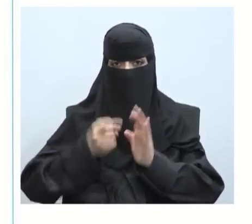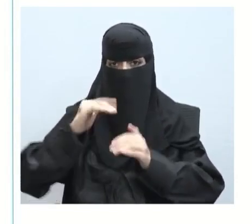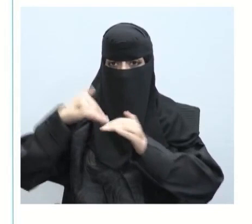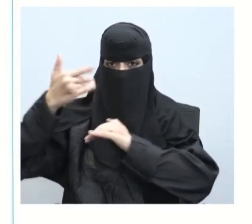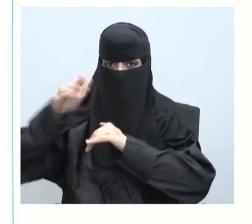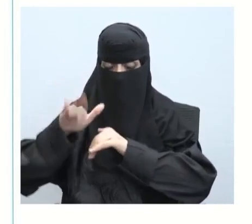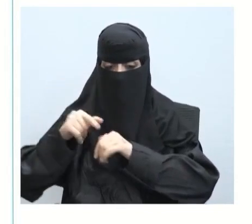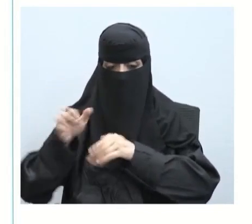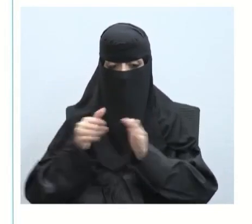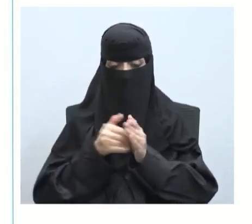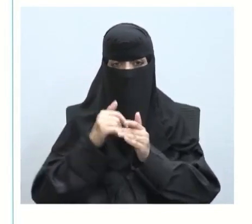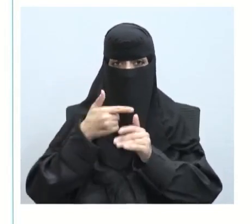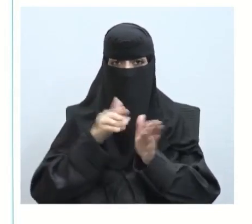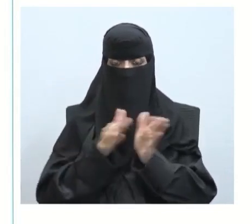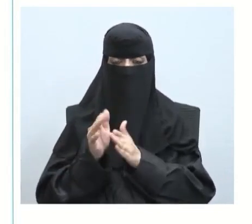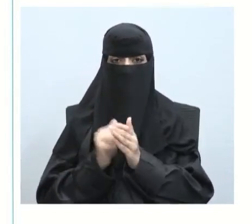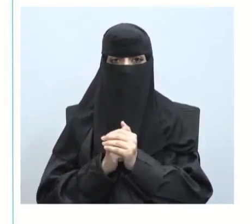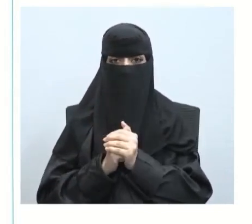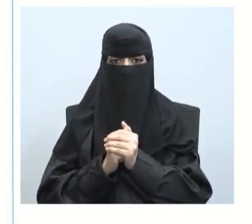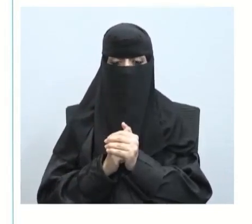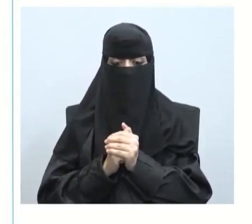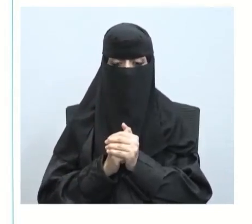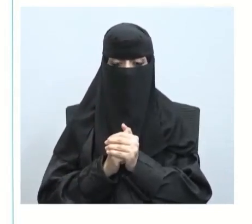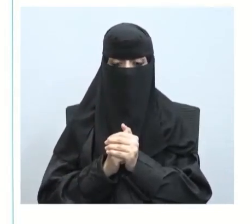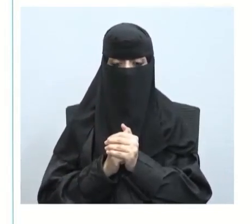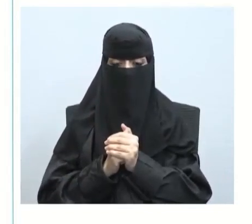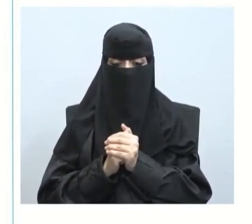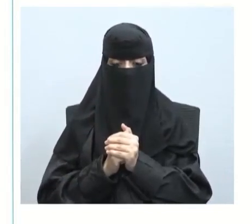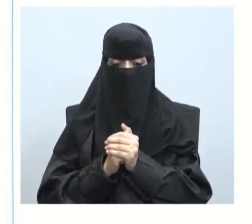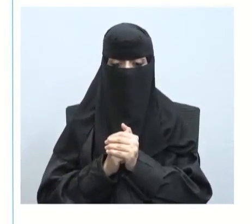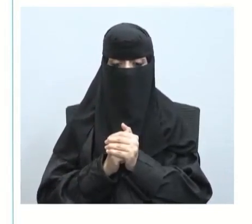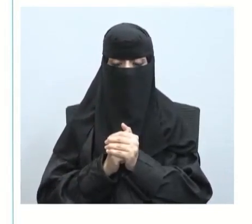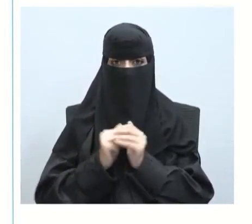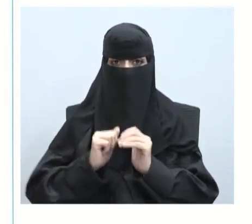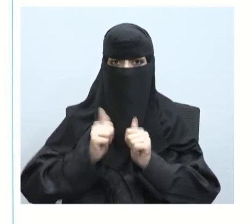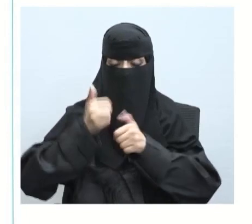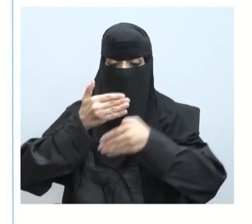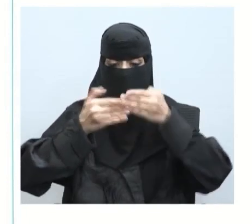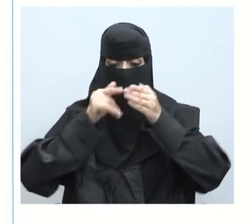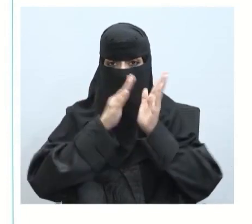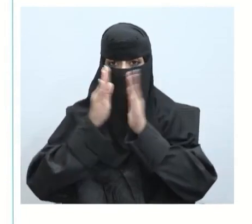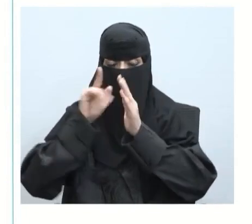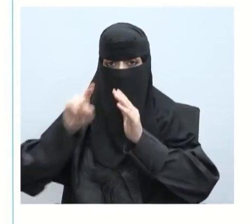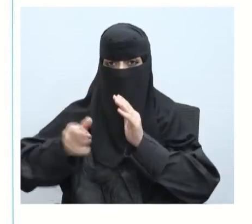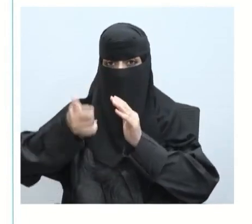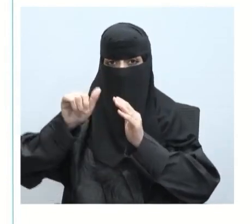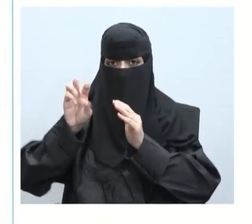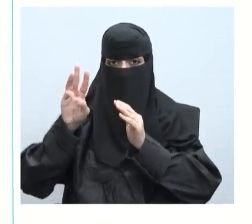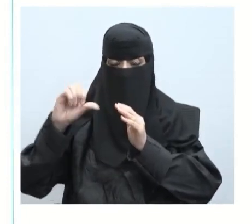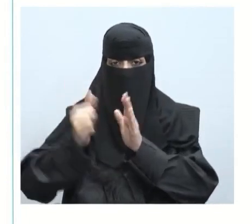pip install baho.mqtt.client. بعد ذلك سنقوم بإنشاء ملف بايثون جديد